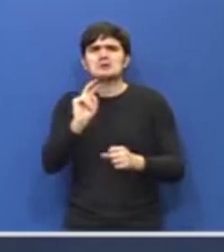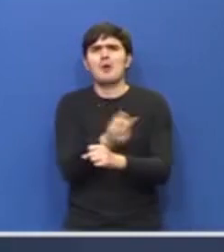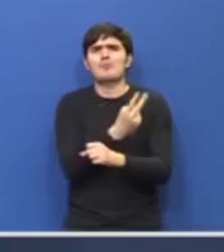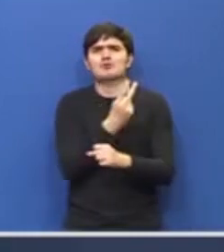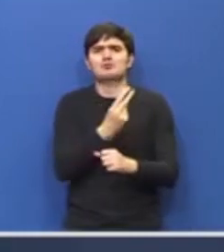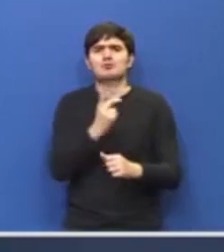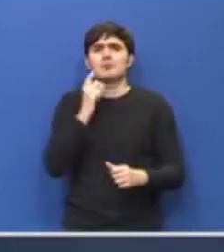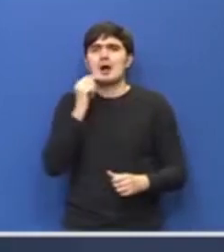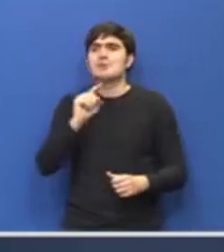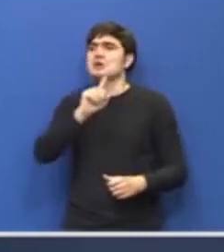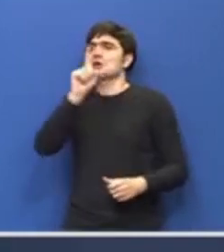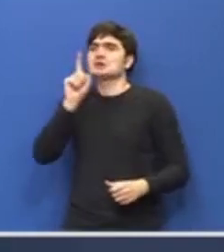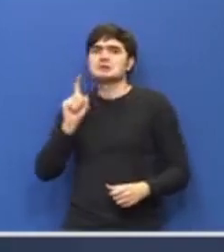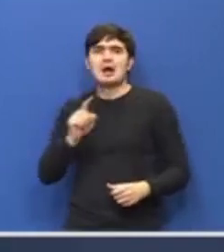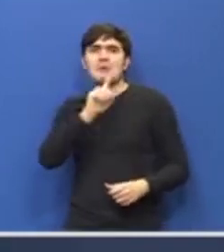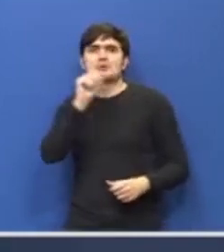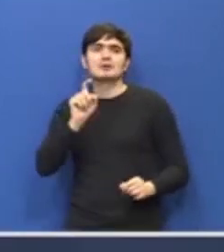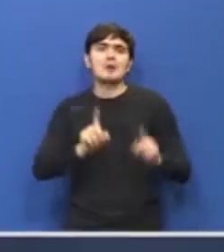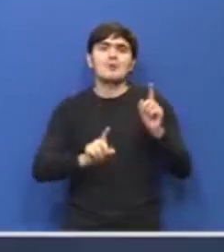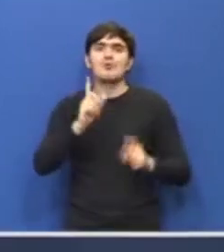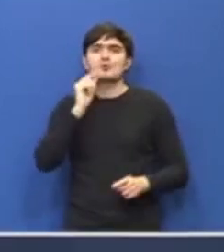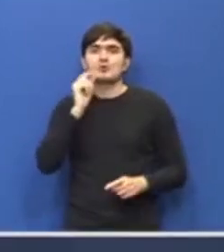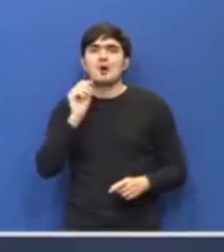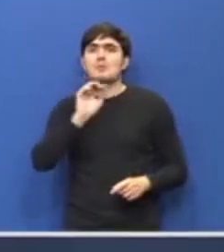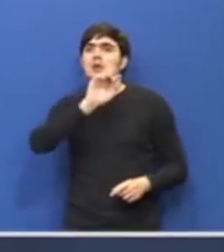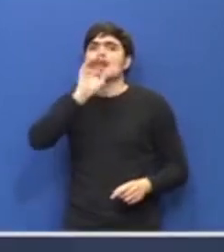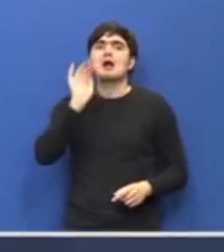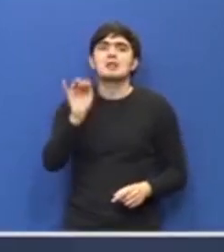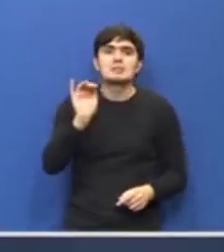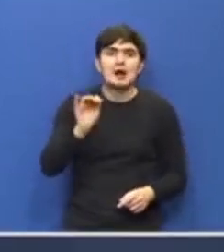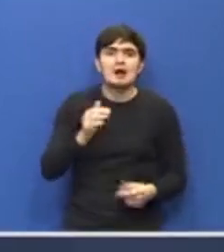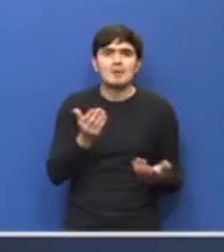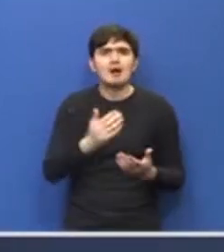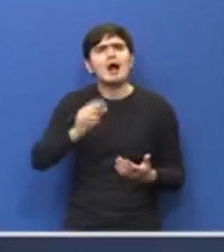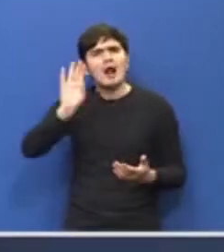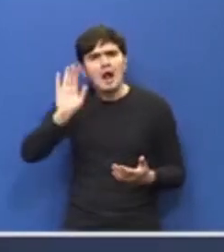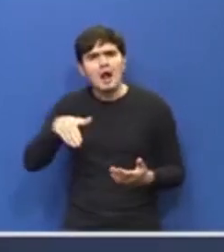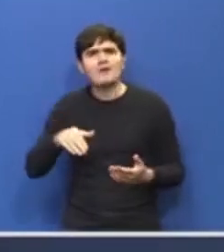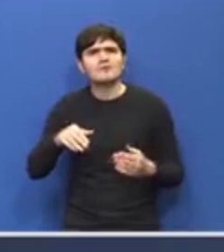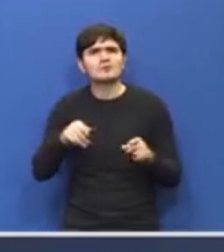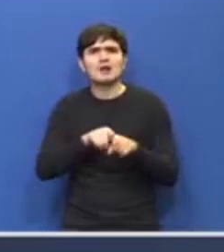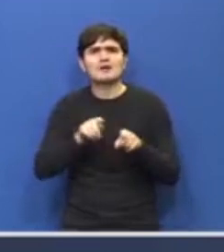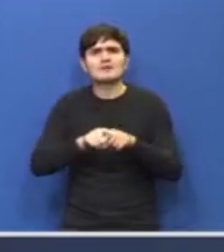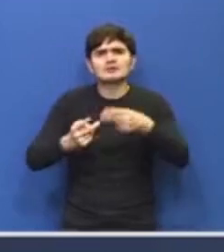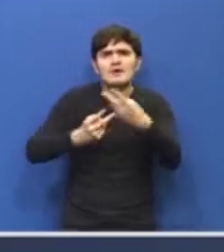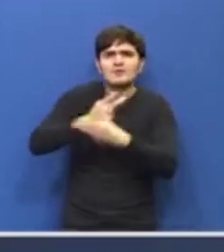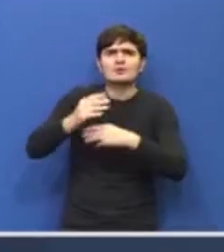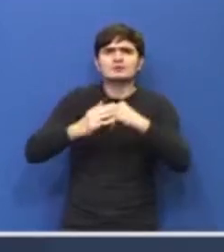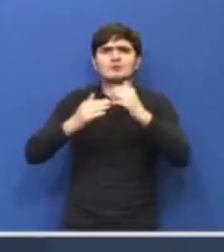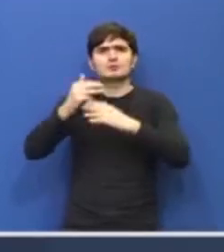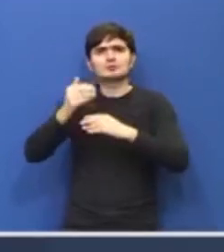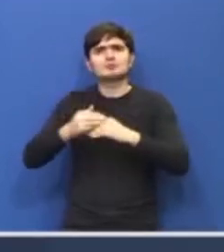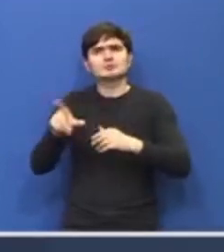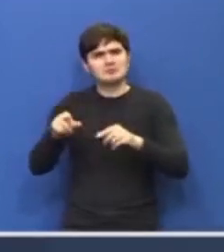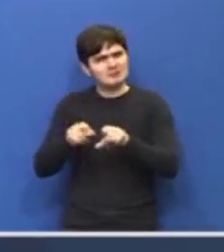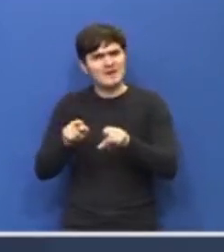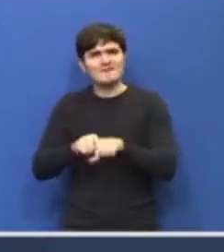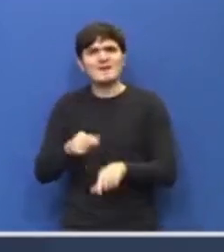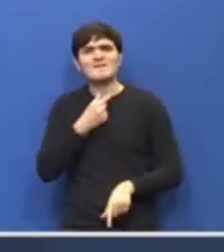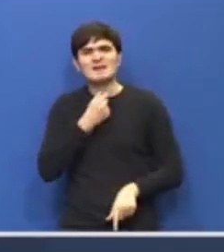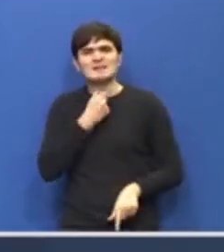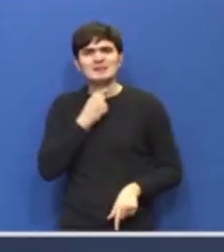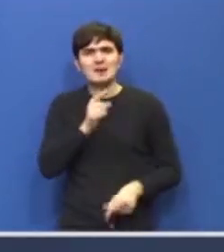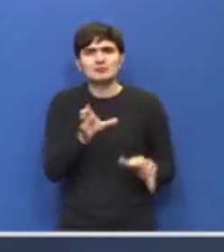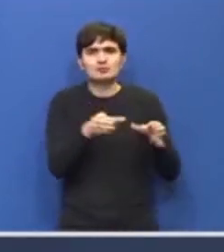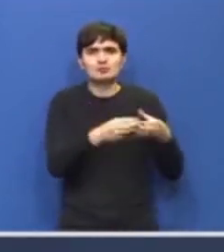și până la urmă și oamenii de acolo, unii dintre ei cel puțin care au avut sau folosit acele construcții, sunt și ei victimele acestui cartel